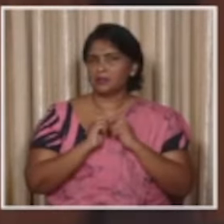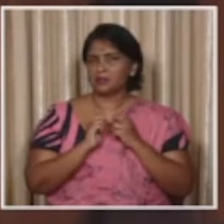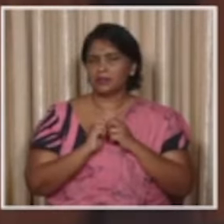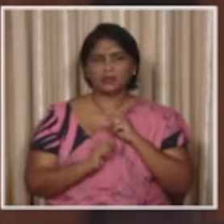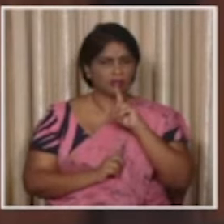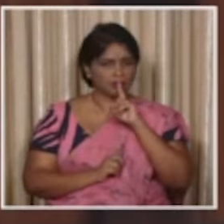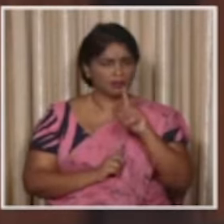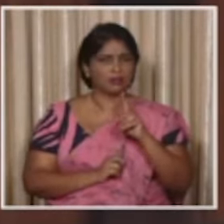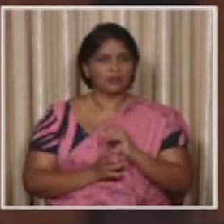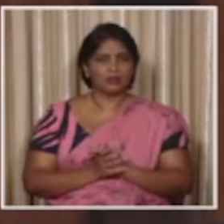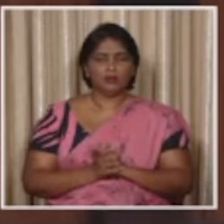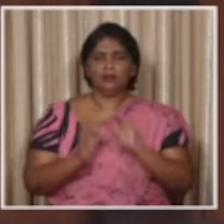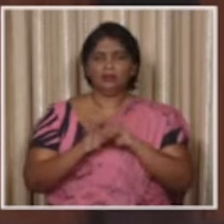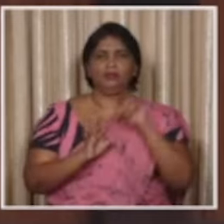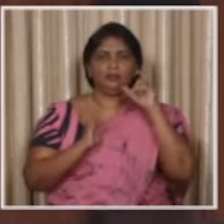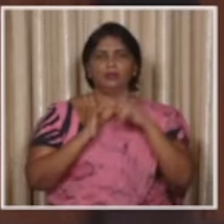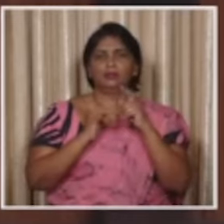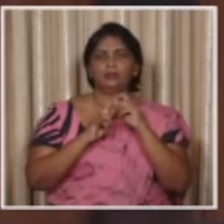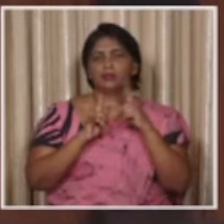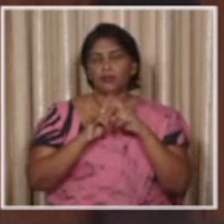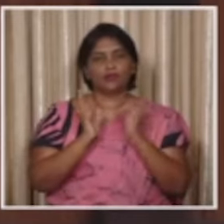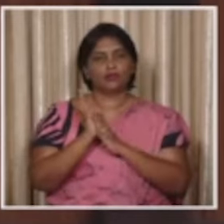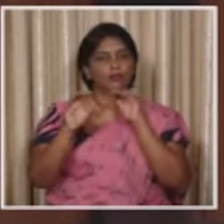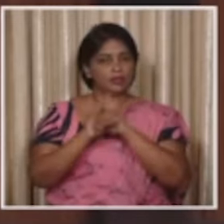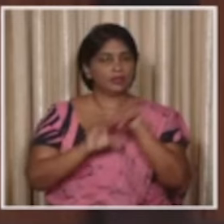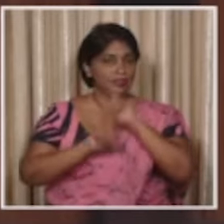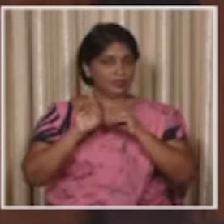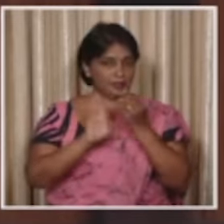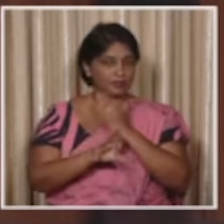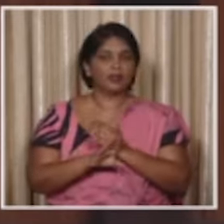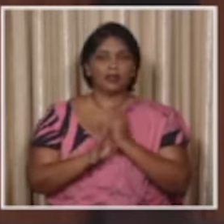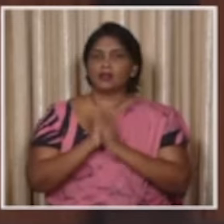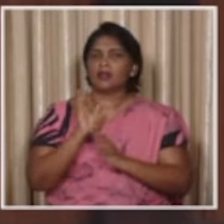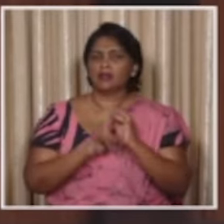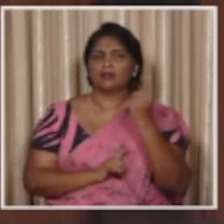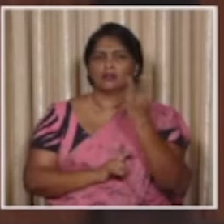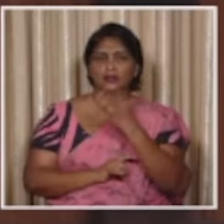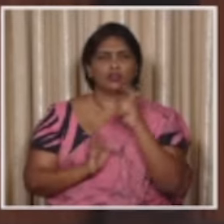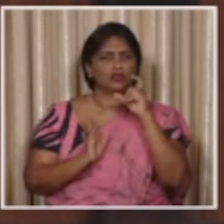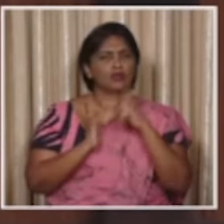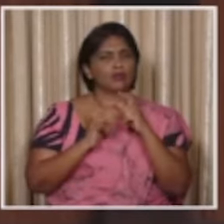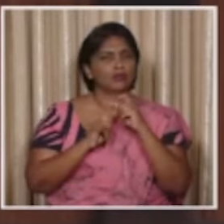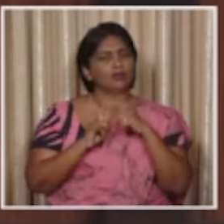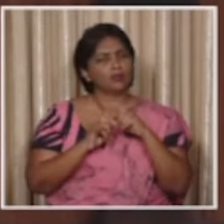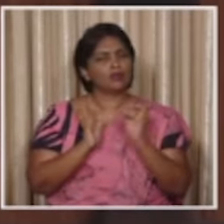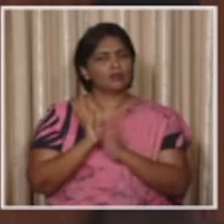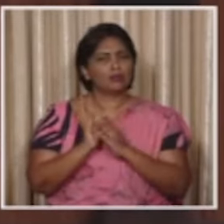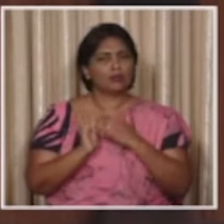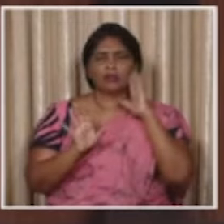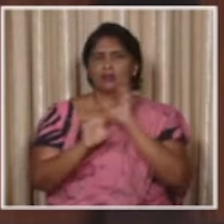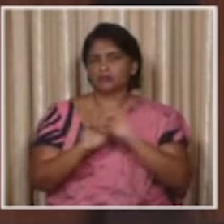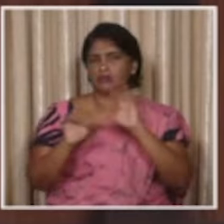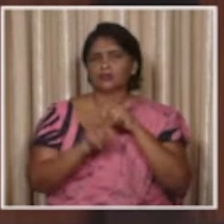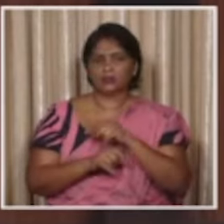කමිටුවේ රැස්වීමවලට අපි ගිහිල්ලා කෝප් කමිටුව පටන් ගන්න කලින් ඒ රැස්වීමේදී මන්ත්‍රීවරු කීප දෙනෙක් මේ කෝප් කමිටුවේ අපි සමහර ප්‍රකාශ පත්